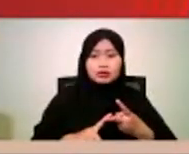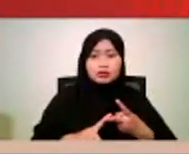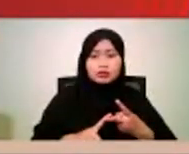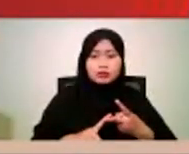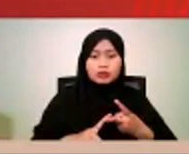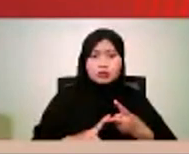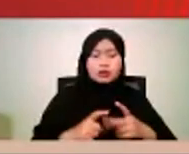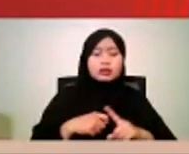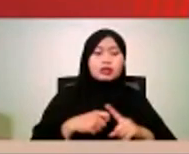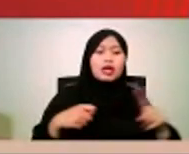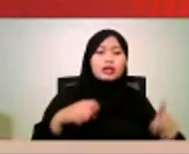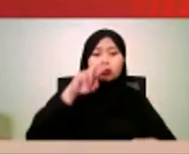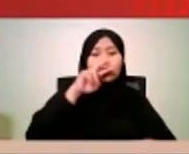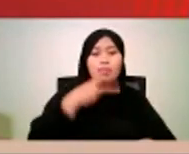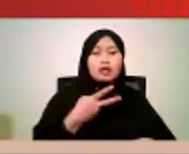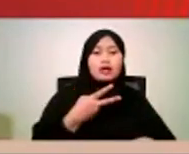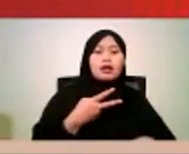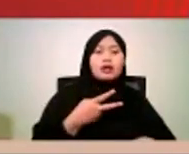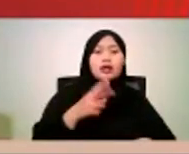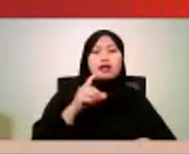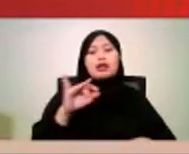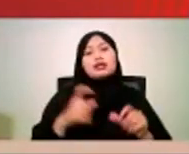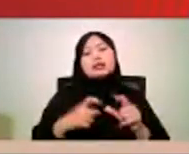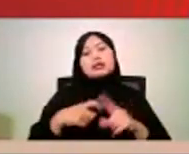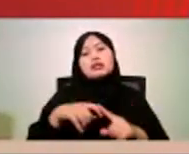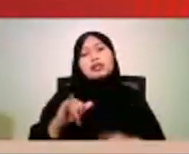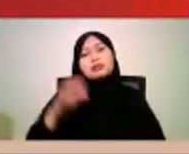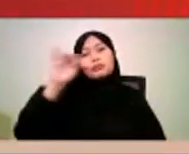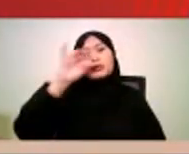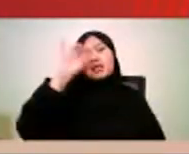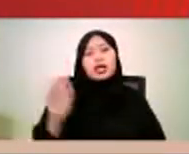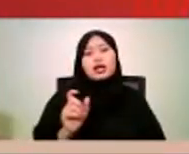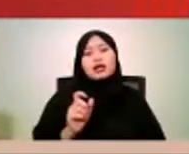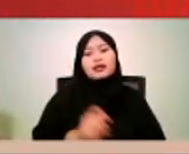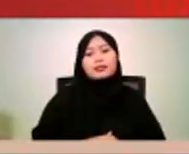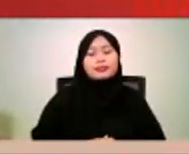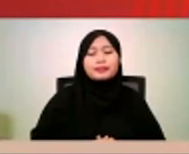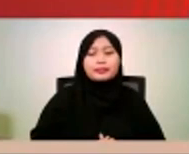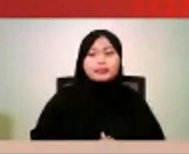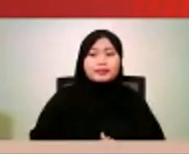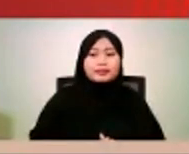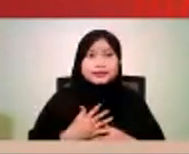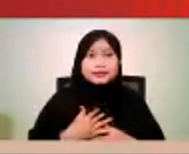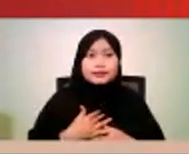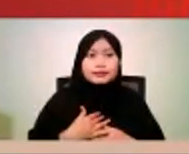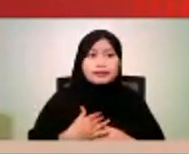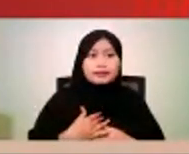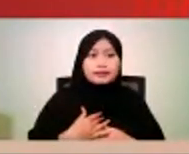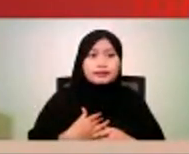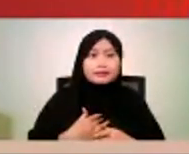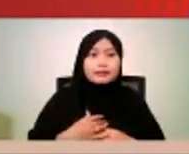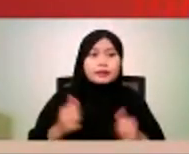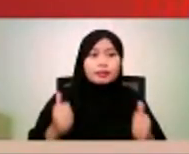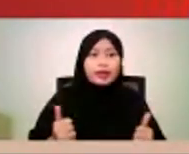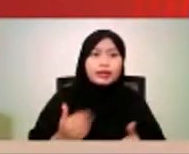pertanyaan dari saudara ah Rizky Bintang Utama silahkan pertanyaannya Mas Rizki Bintang Baik